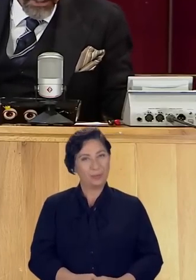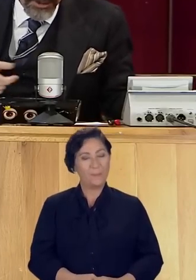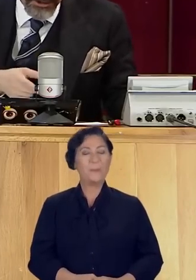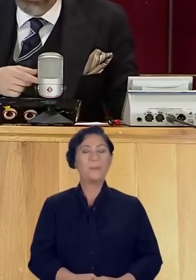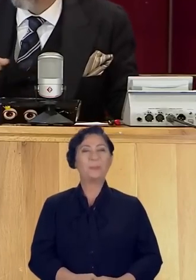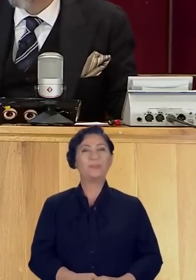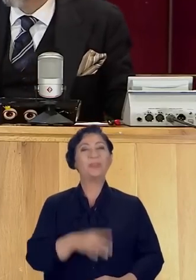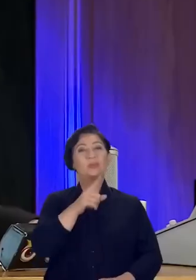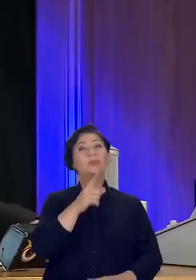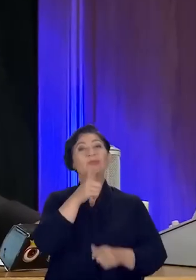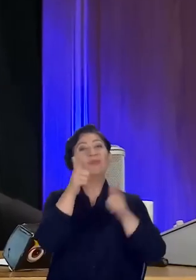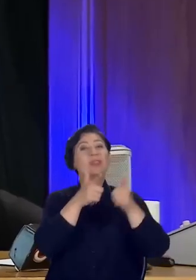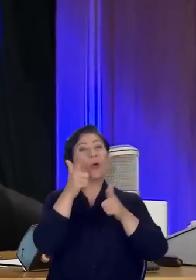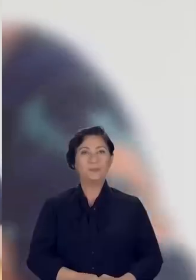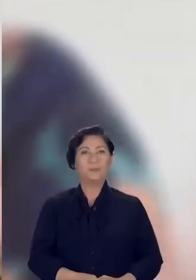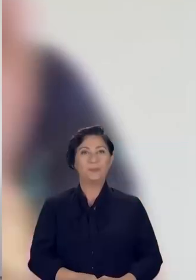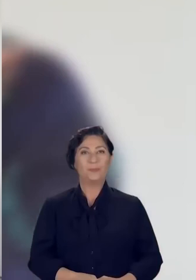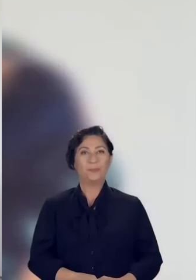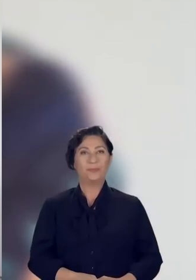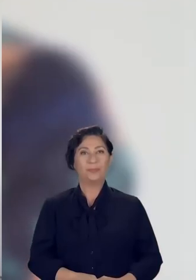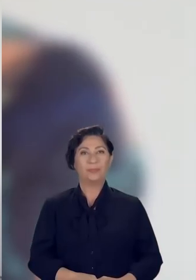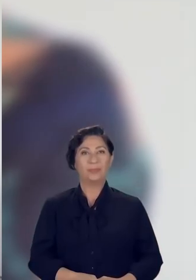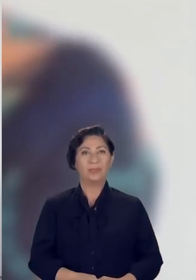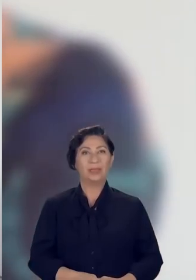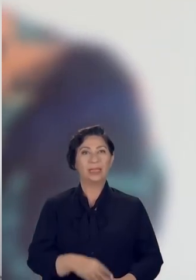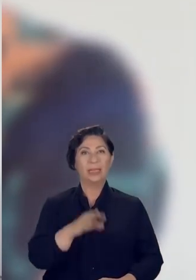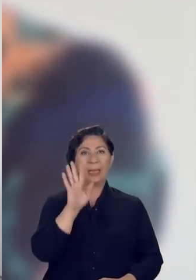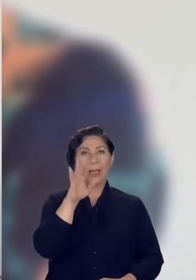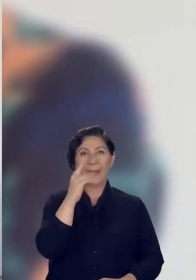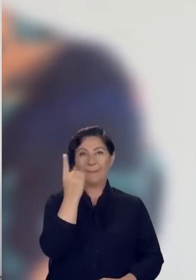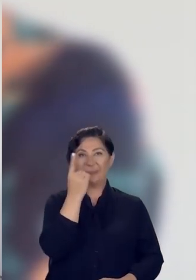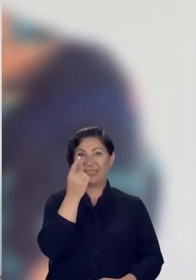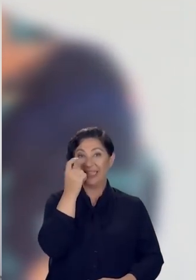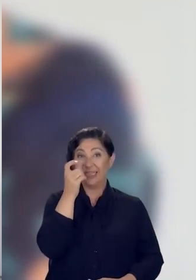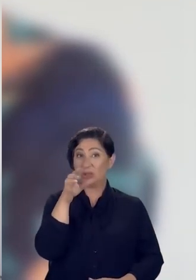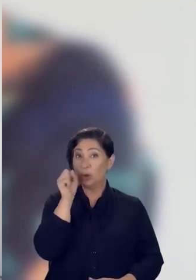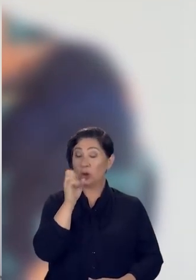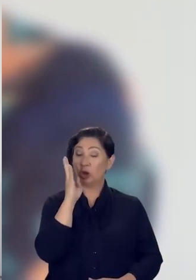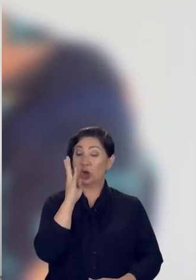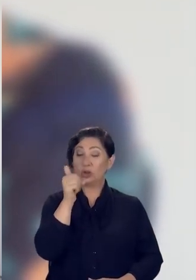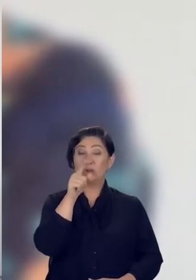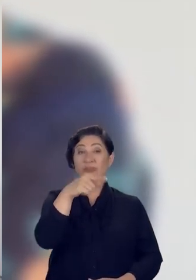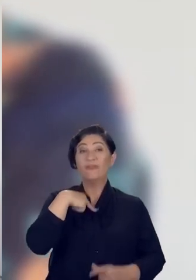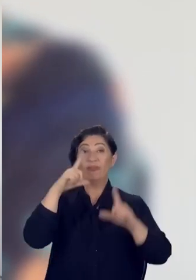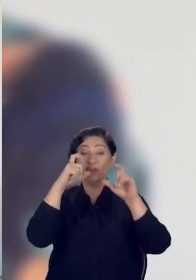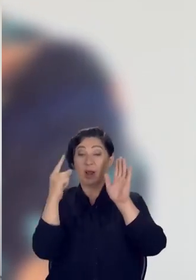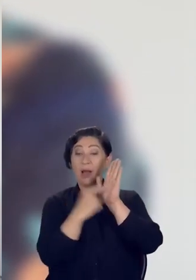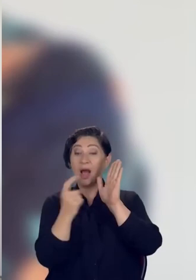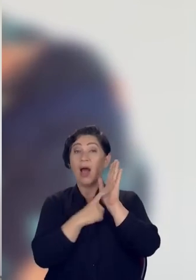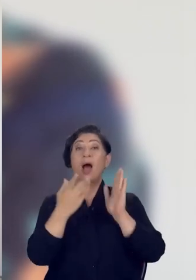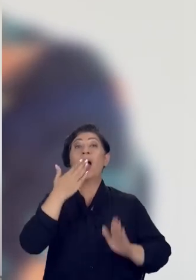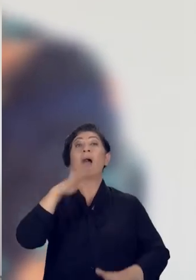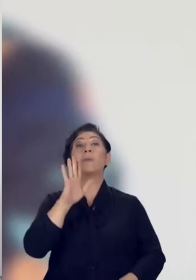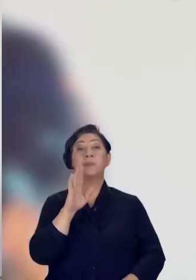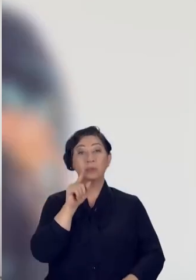Peki, şimdi şu tiplemelerinize bir bakalım. Tabii. Lütfen. Bir şey dikkatimi çekiyor. 4 gündür sen benim fotoğraflarıma like atmıyorsun. Bir tane